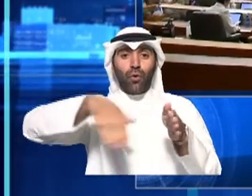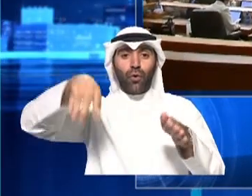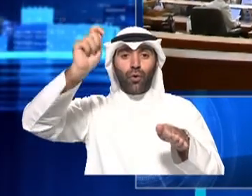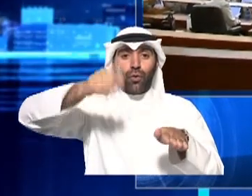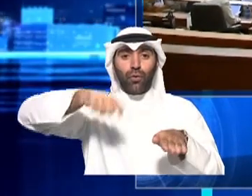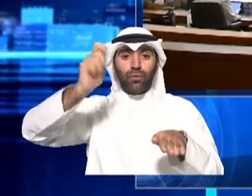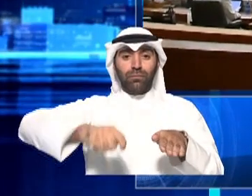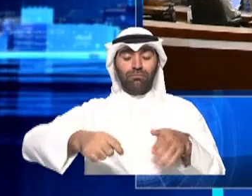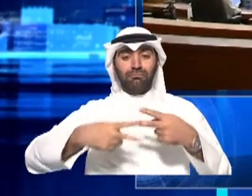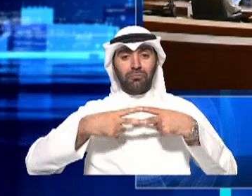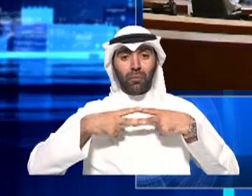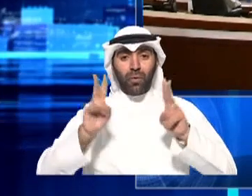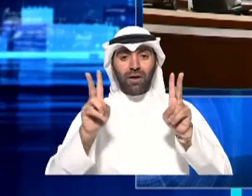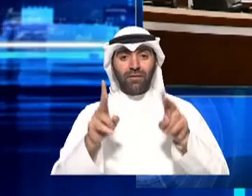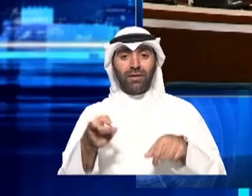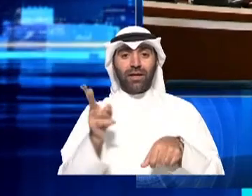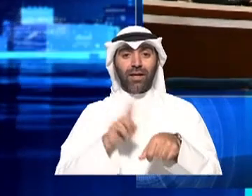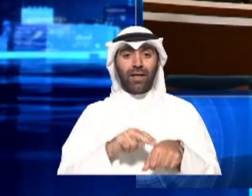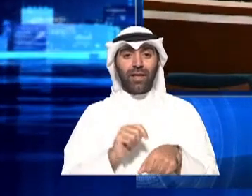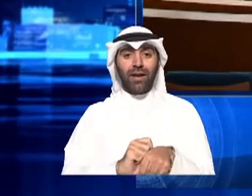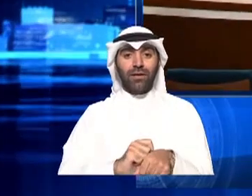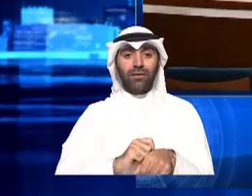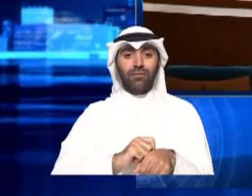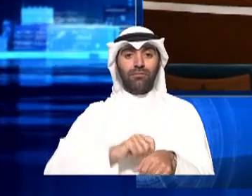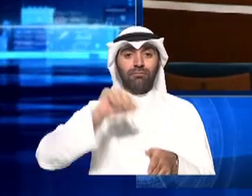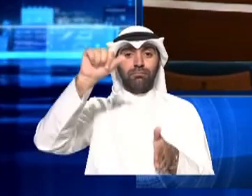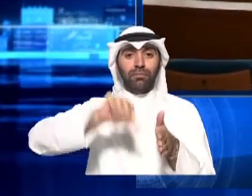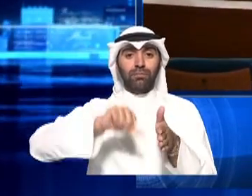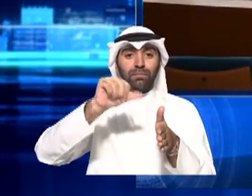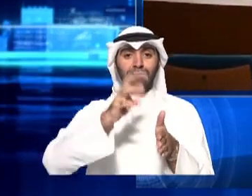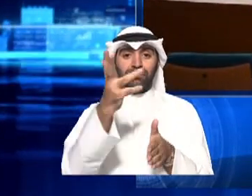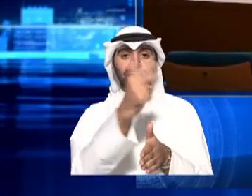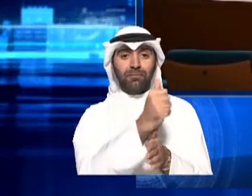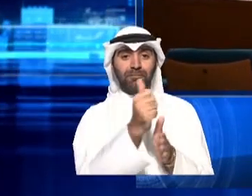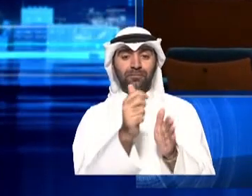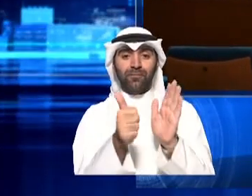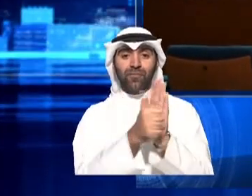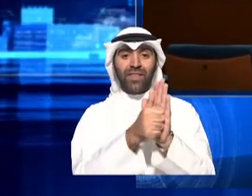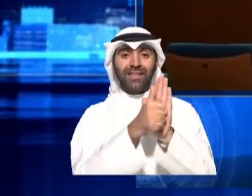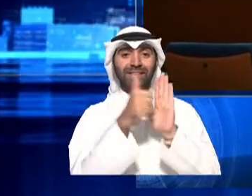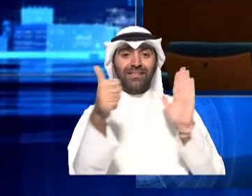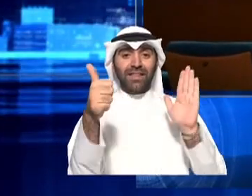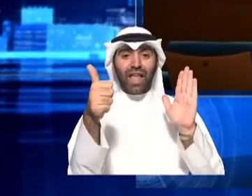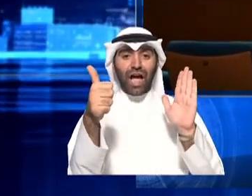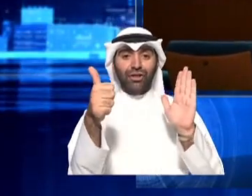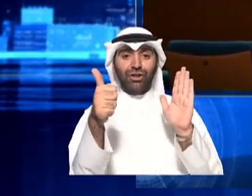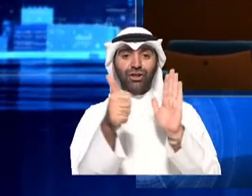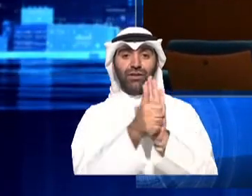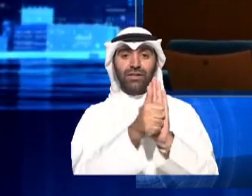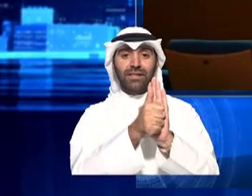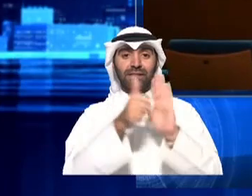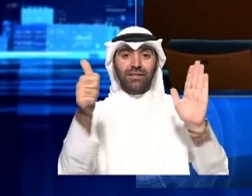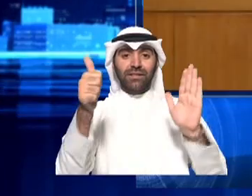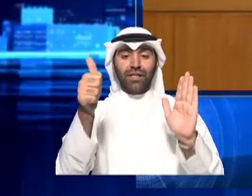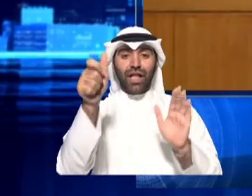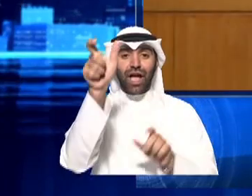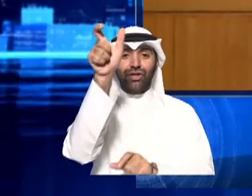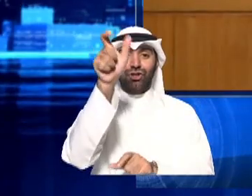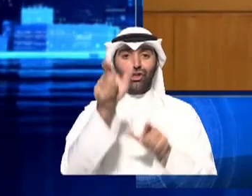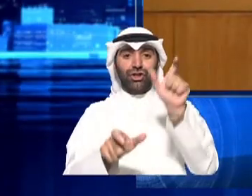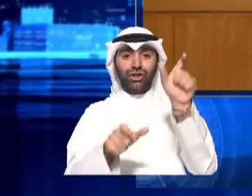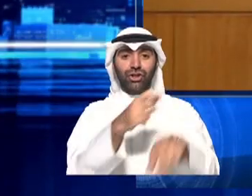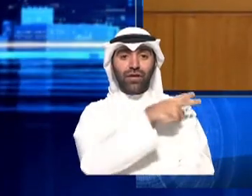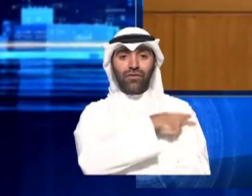الثقة في معالي الوزير، وحددت أيضا جلسة اليوم للتصويت على هذا الطلب، وأيضا مجلس الأمة يجدد الثقة